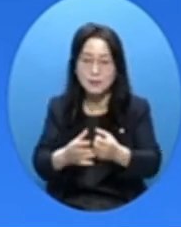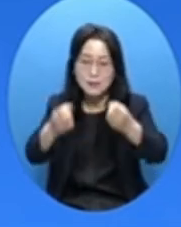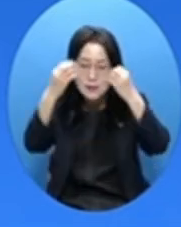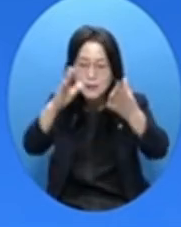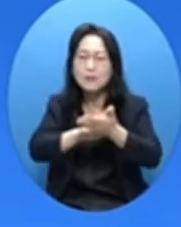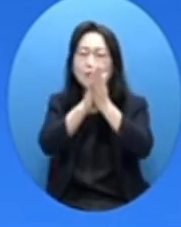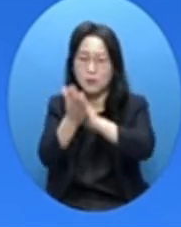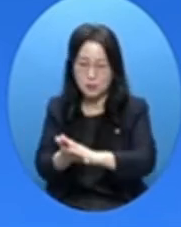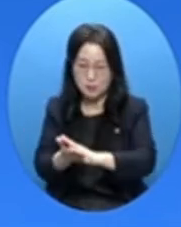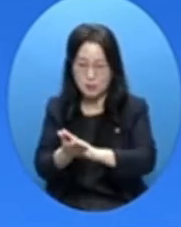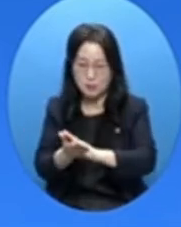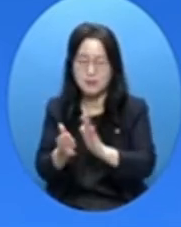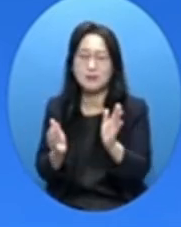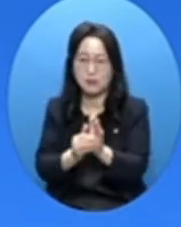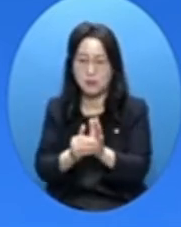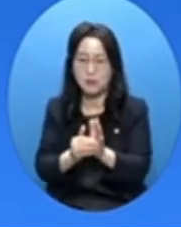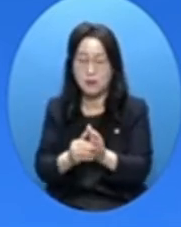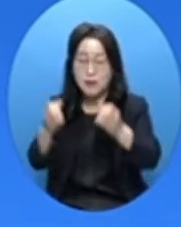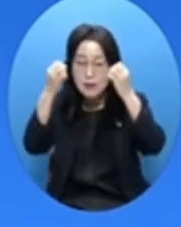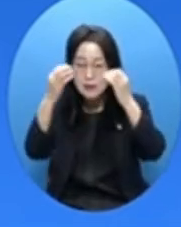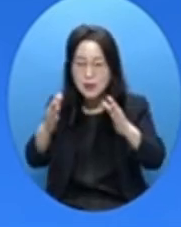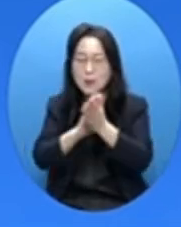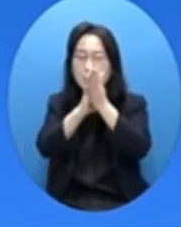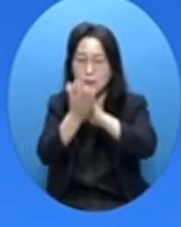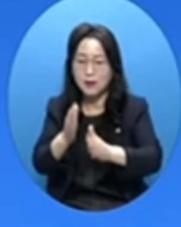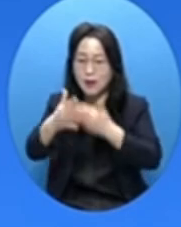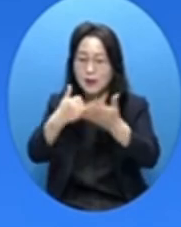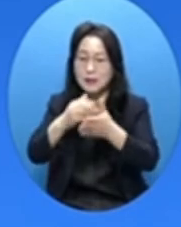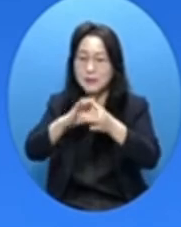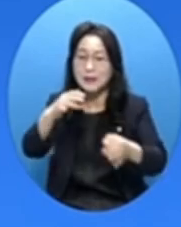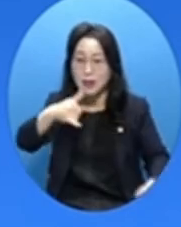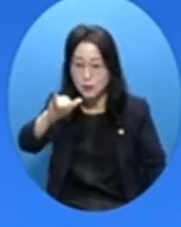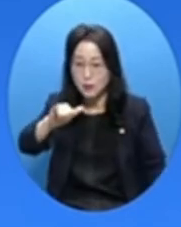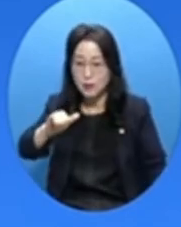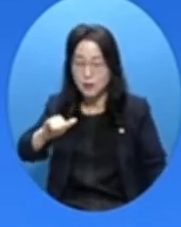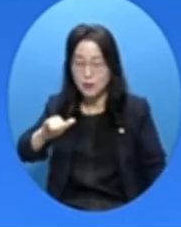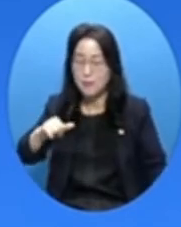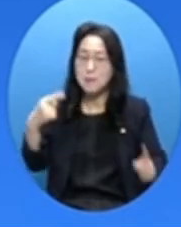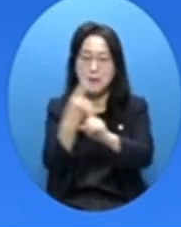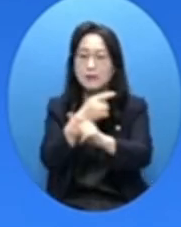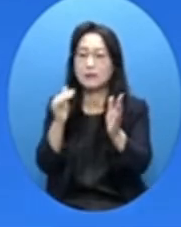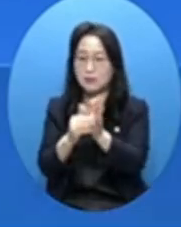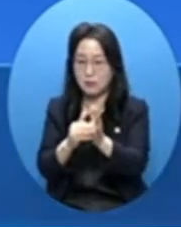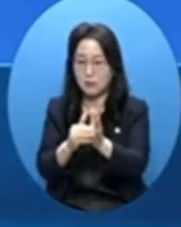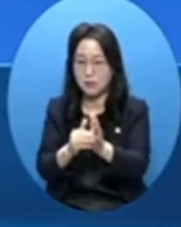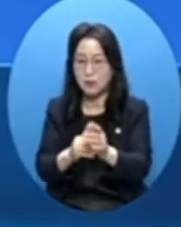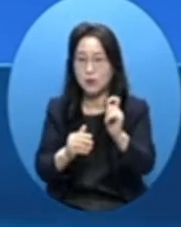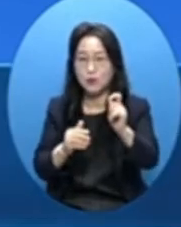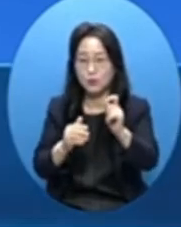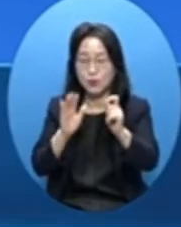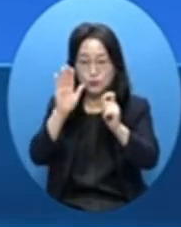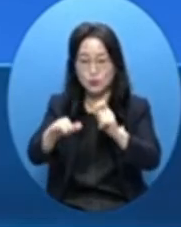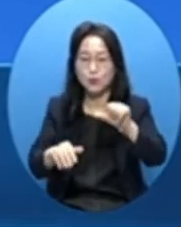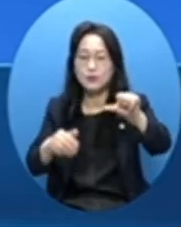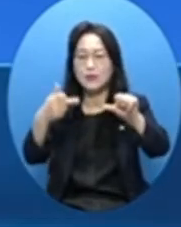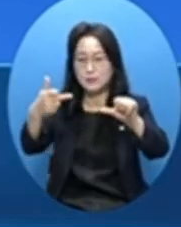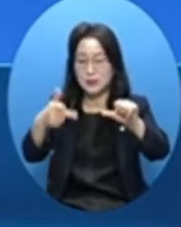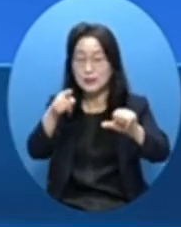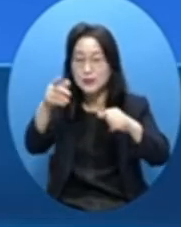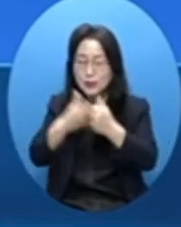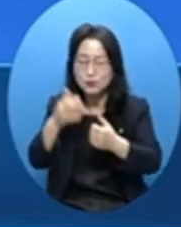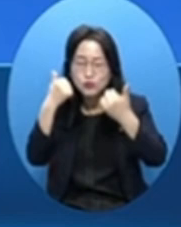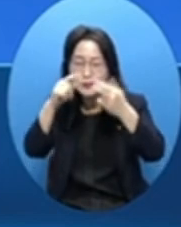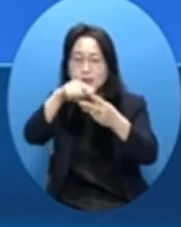것입니다 새롭게 변화된 하나님의 자녀로 우리 삶이 바뀐 것입니다 그래도 소장 십자로 말씀합니다 그런즉 누구든지